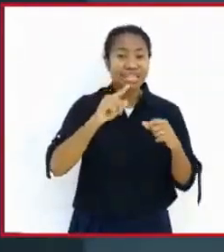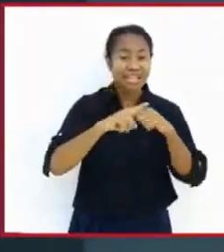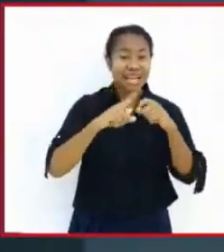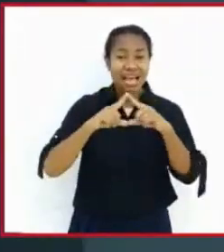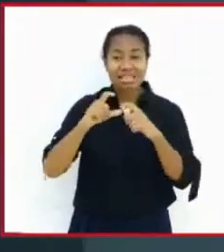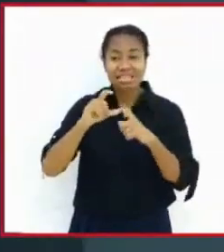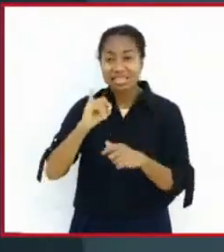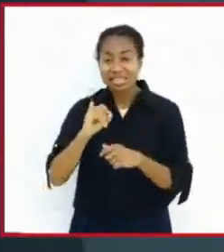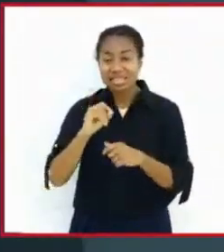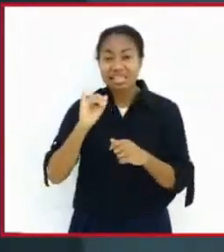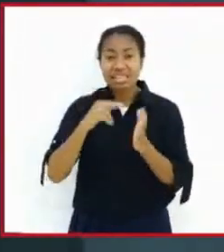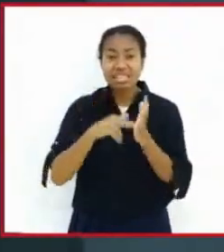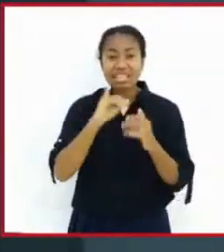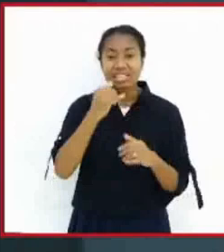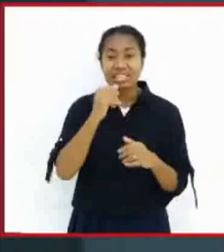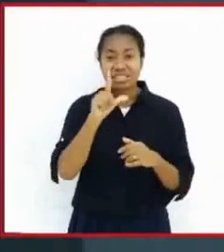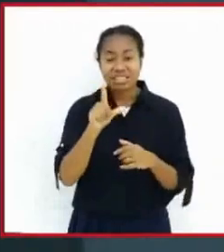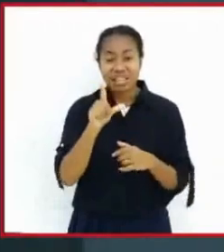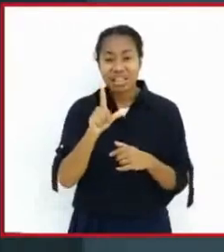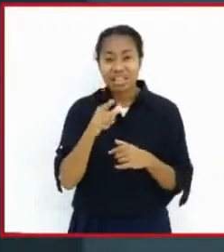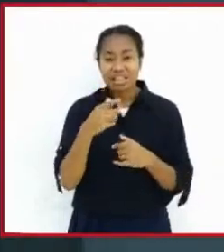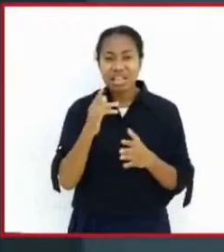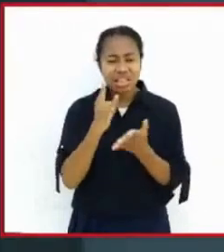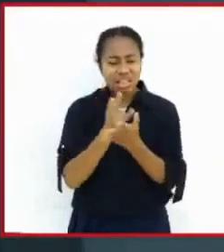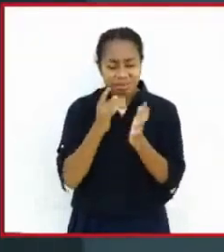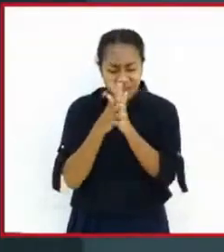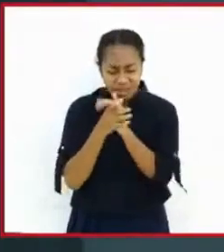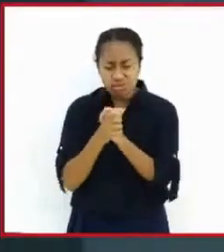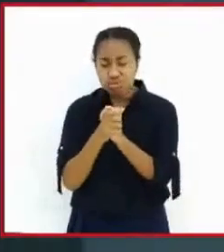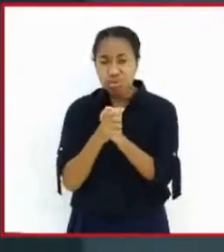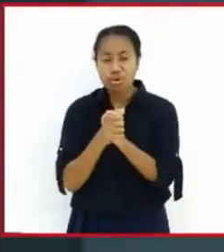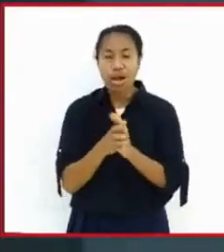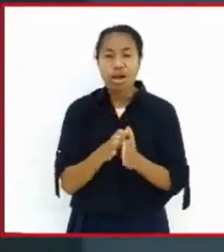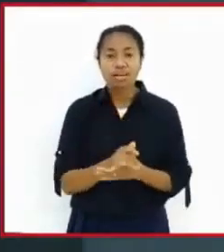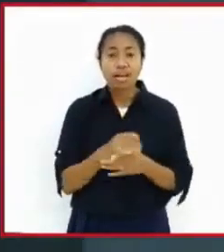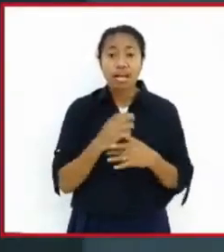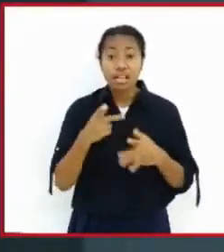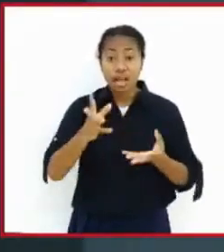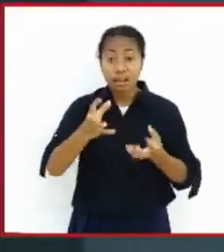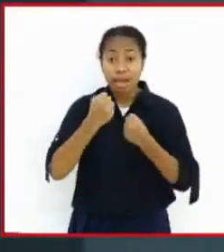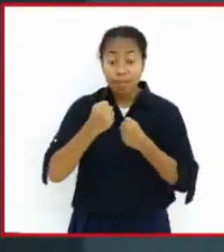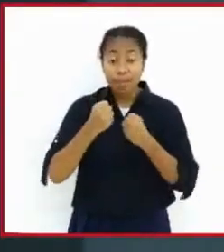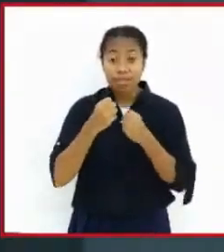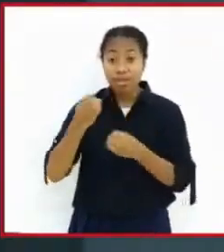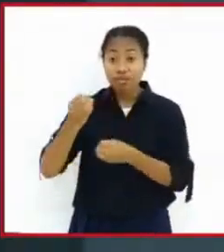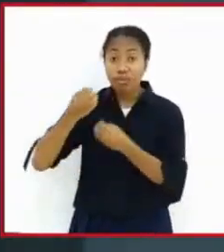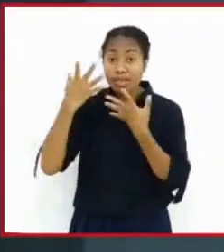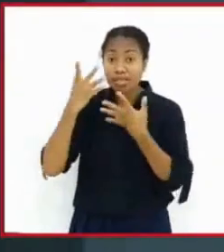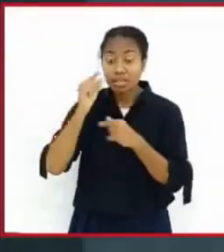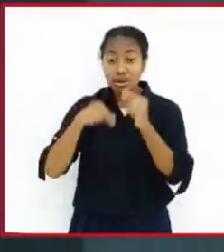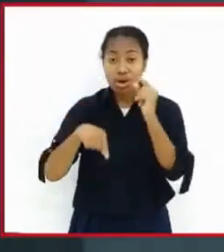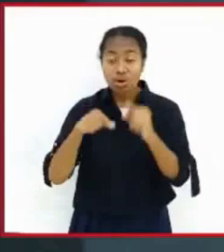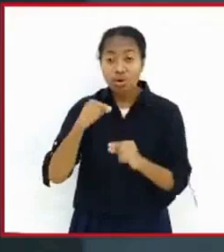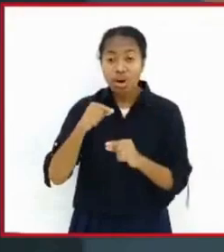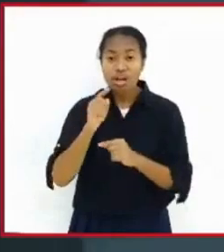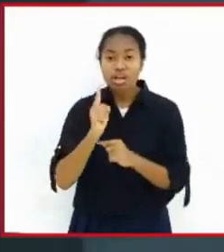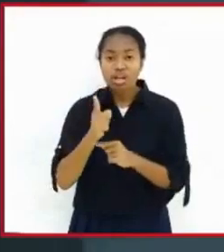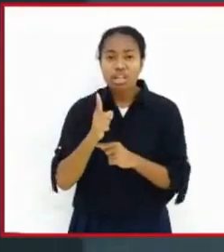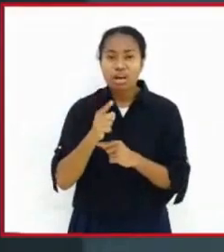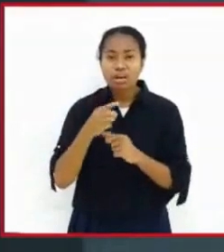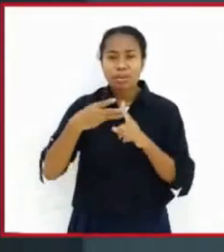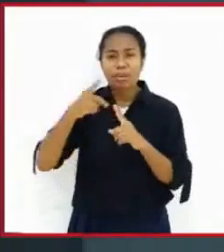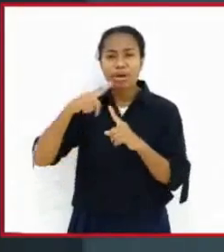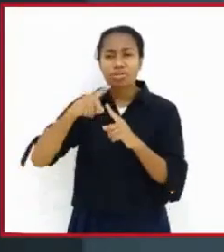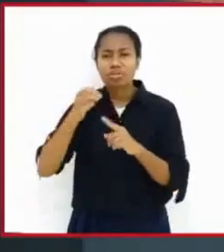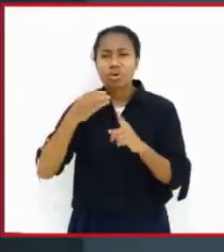mengirimkan tulisan itu sambil terus berdoa untuk orang itu ketika dapat informasi orang itu telah bertobat tiap checking ini sudah